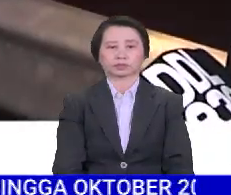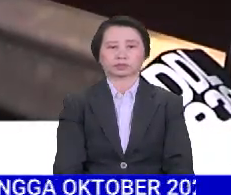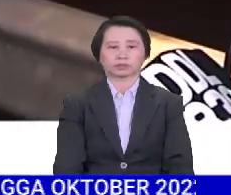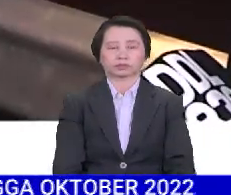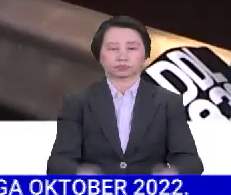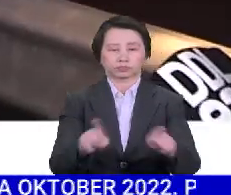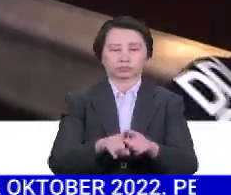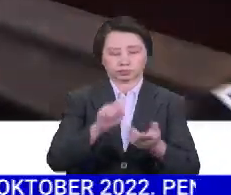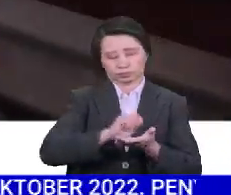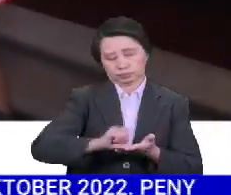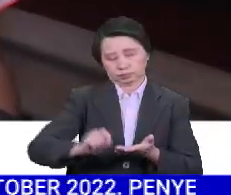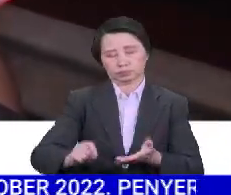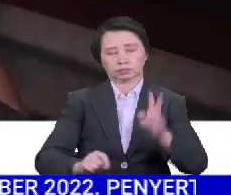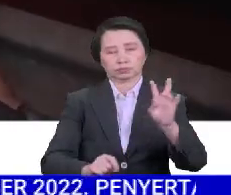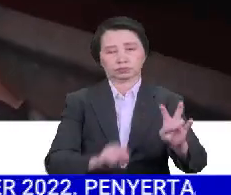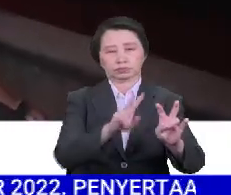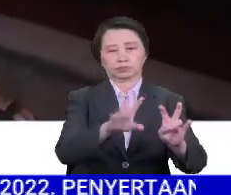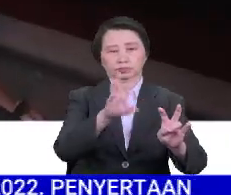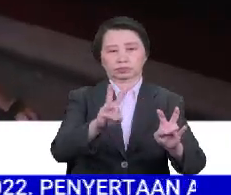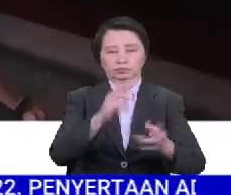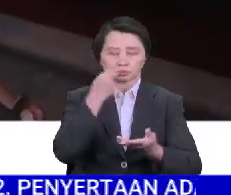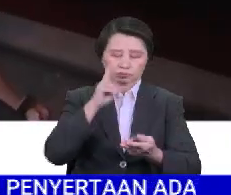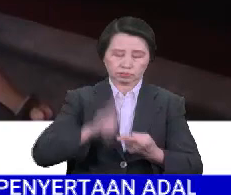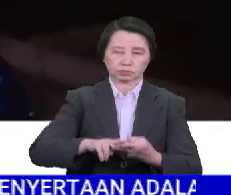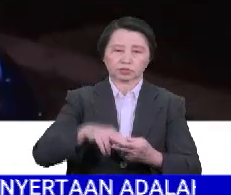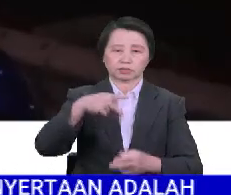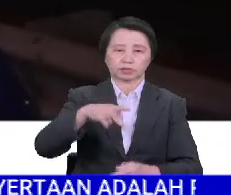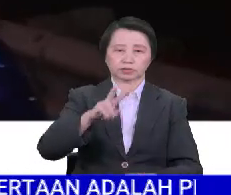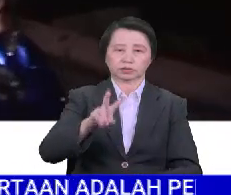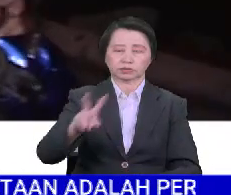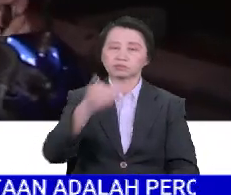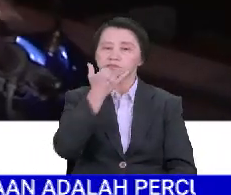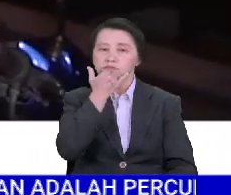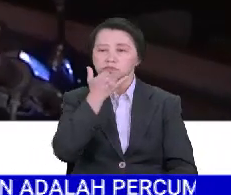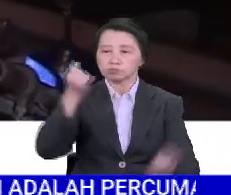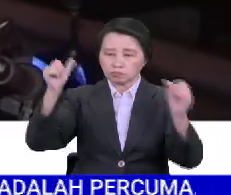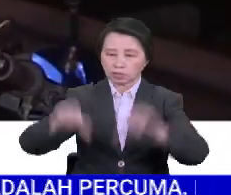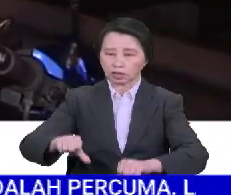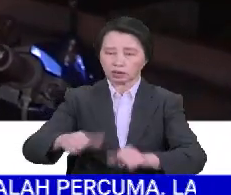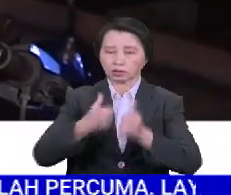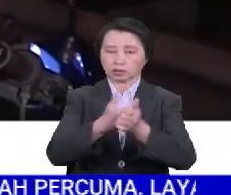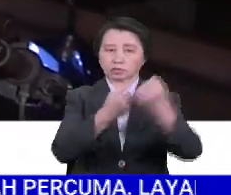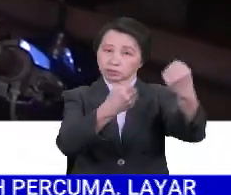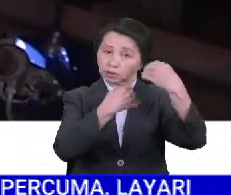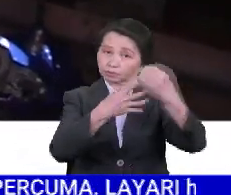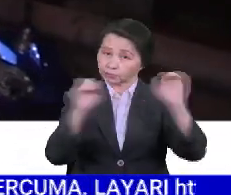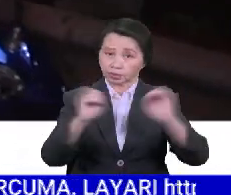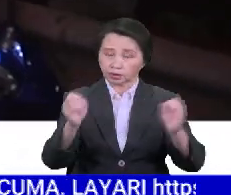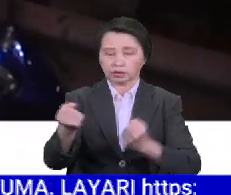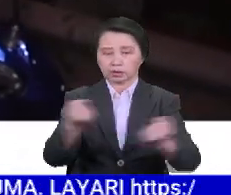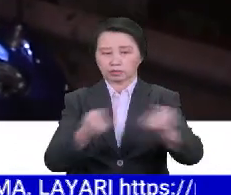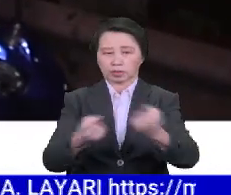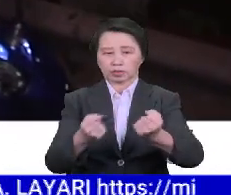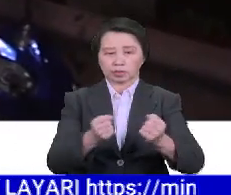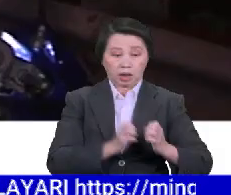Turut dikeluarkan 776 saman notis P22 melibatkan kesalahan gagal patuh lampu isyarat, memandu di